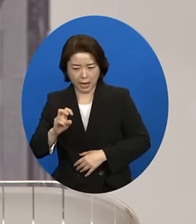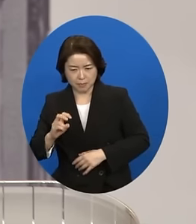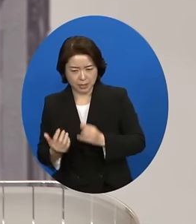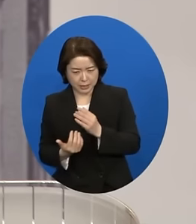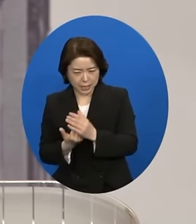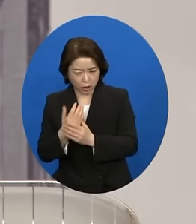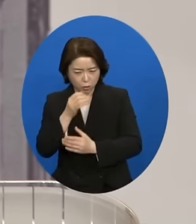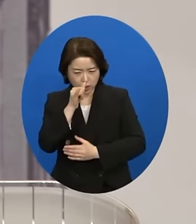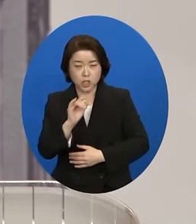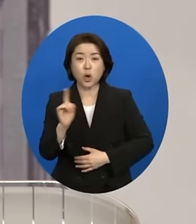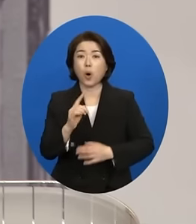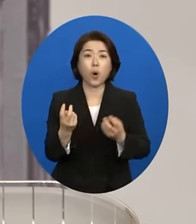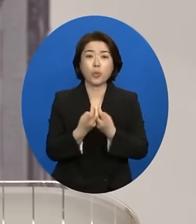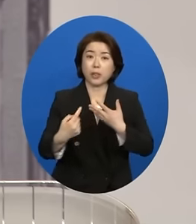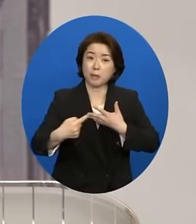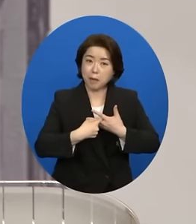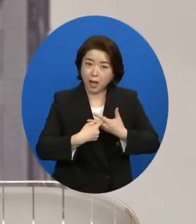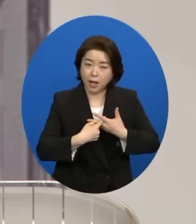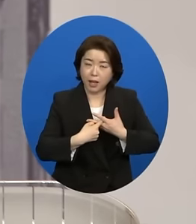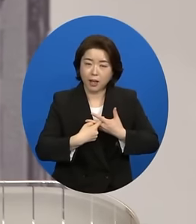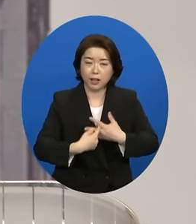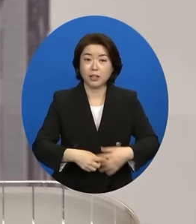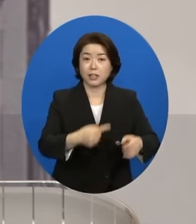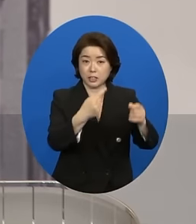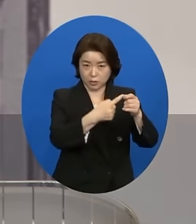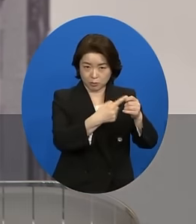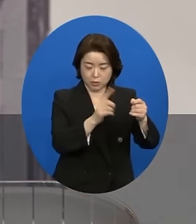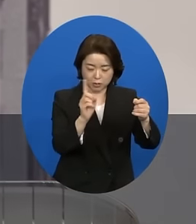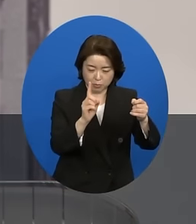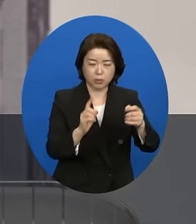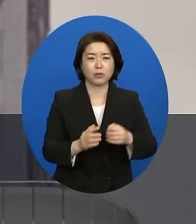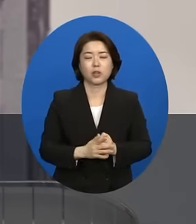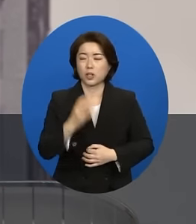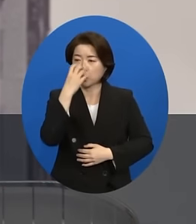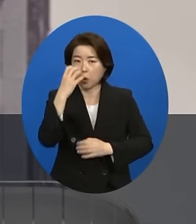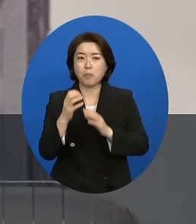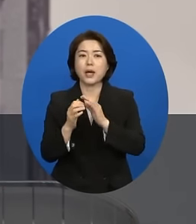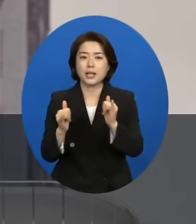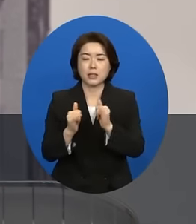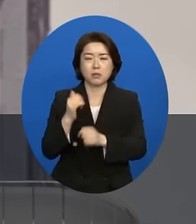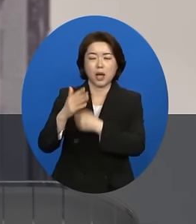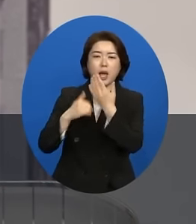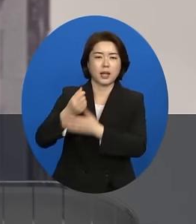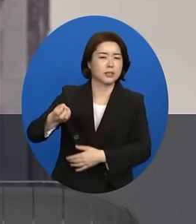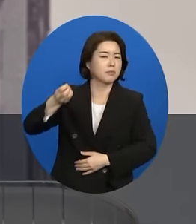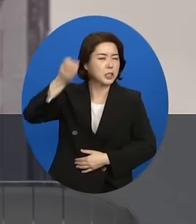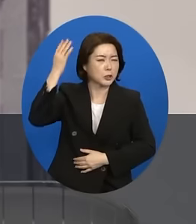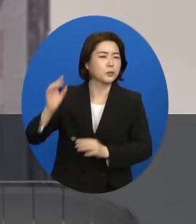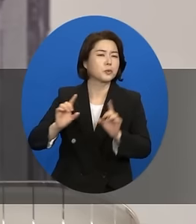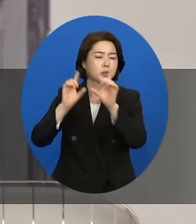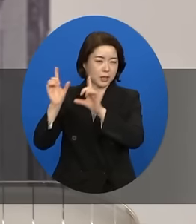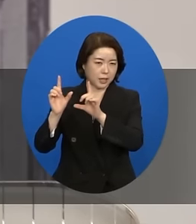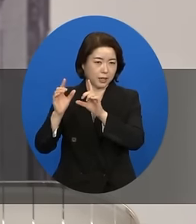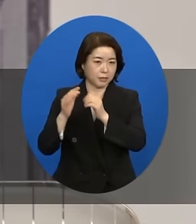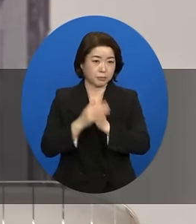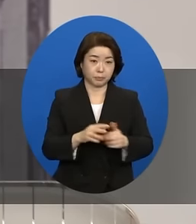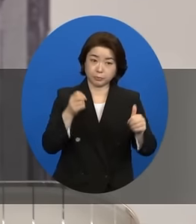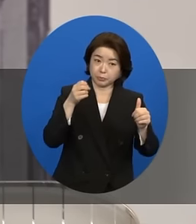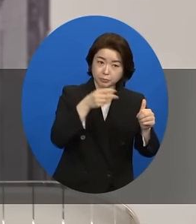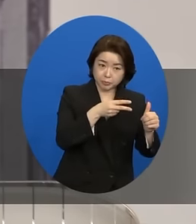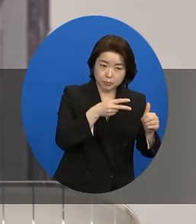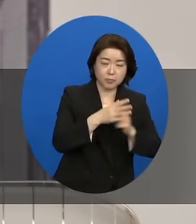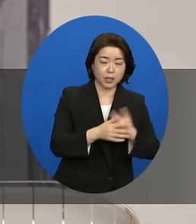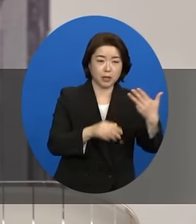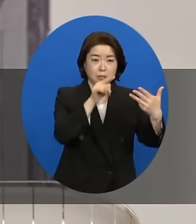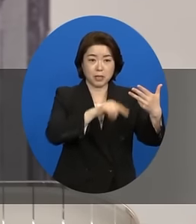몇 가지 점검해 보면 되는데요. 첫 번째, 교만한 자는요 하나님을 잊어버립니다. 신명기 8장 14절에 이런 말씀이